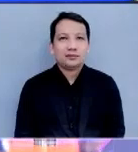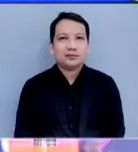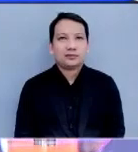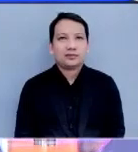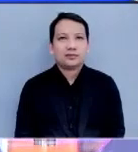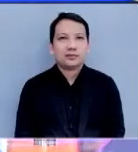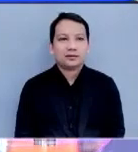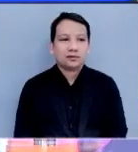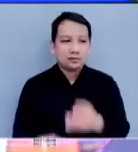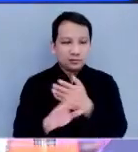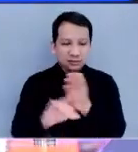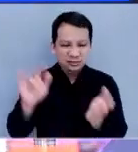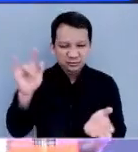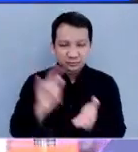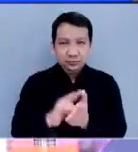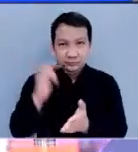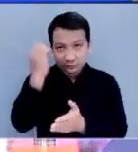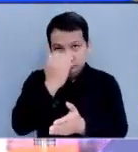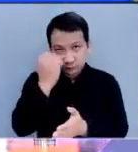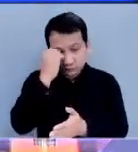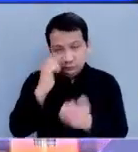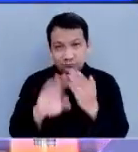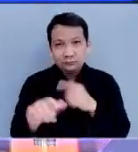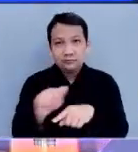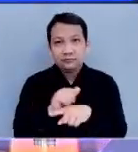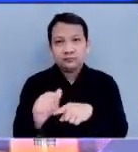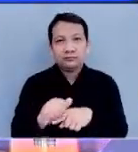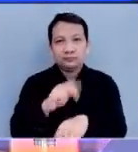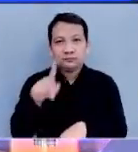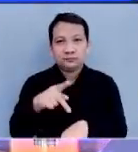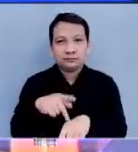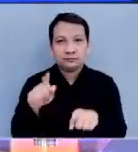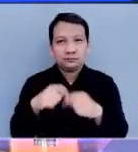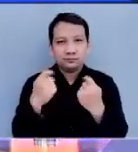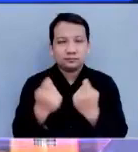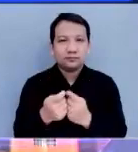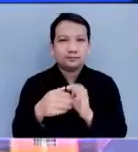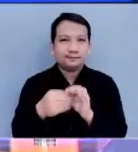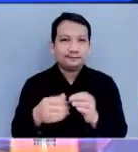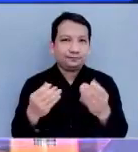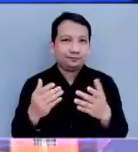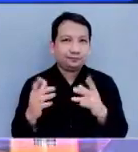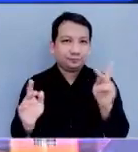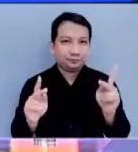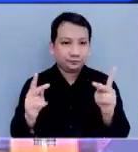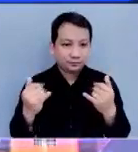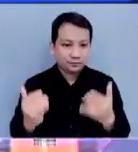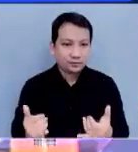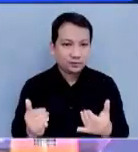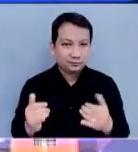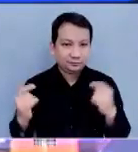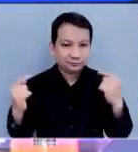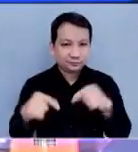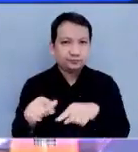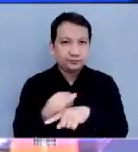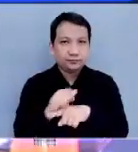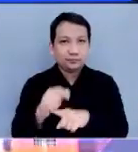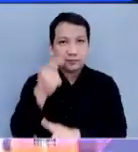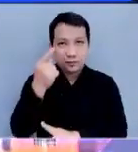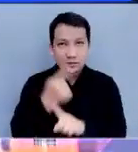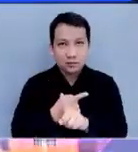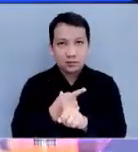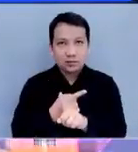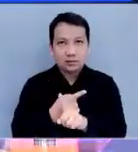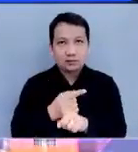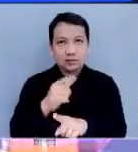Halos kakauwi lang galing Europa, balik-ensayo muli ang Gilas Pilipinas. Mas maraming players na ang dumalo sa training, isang buwan bago ang